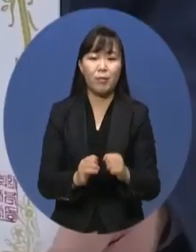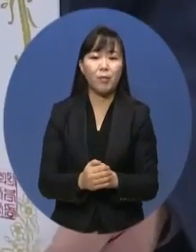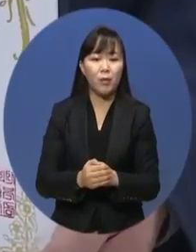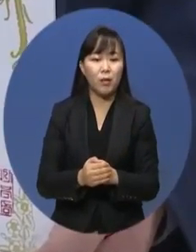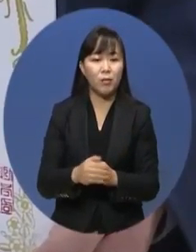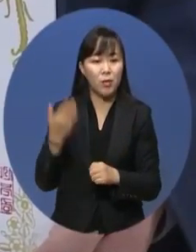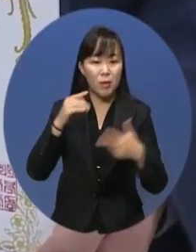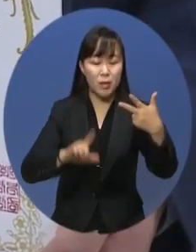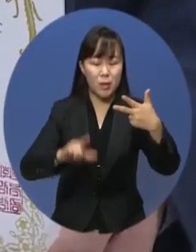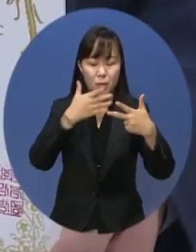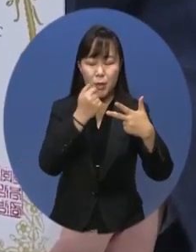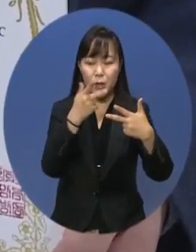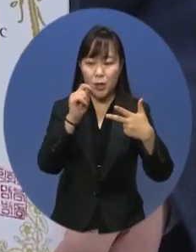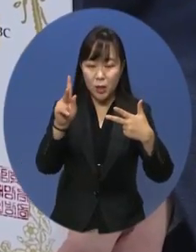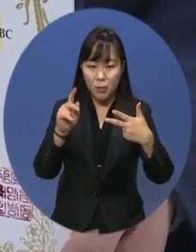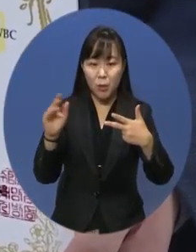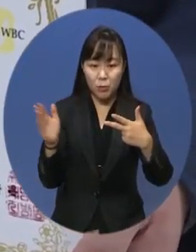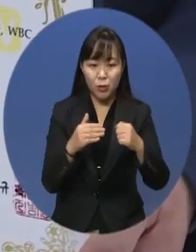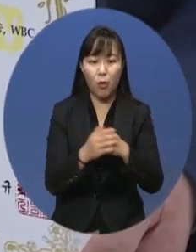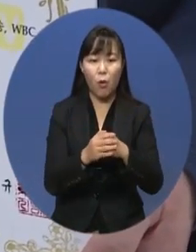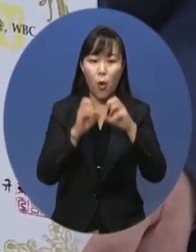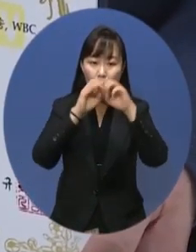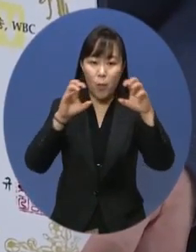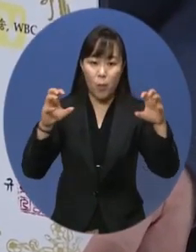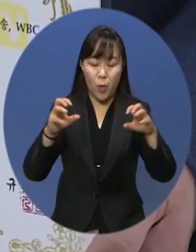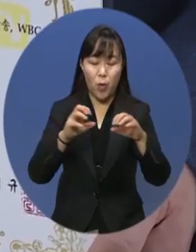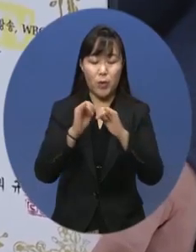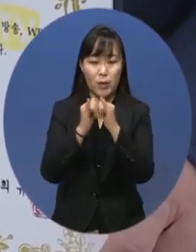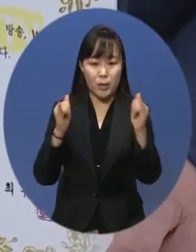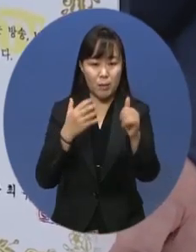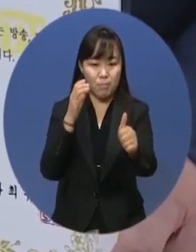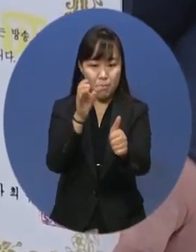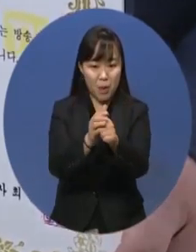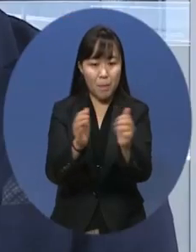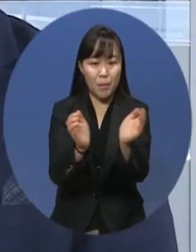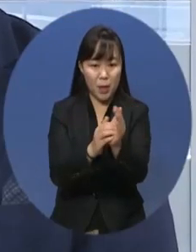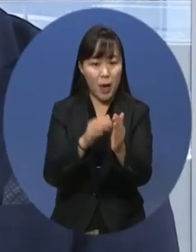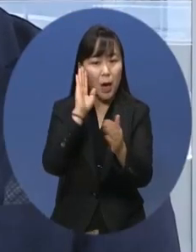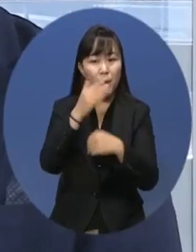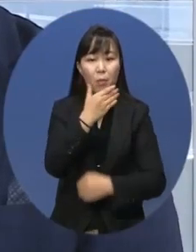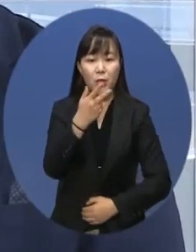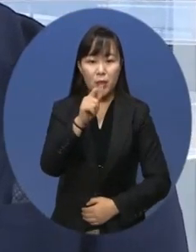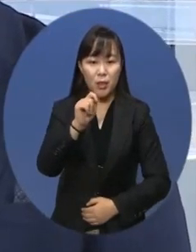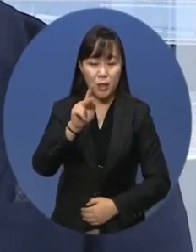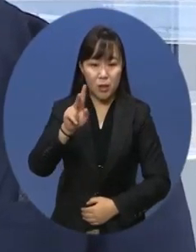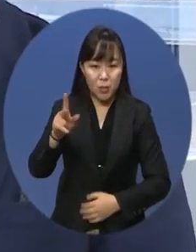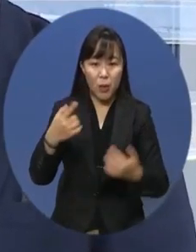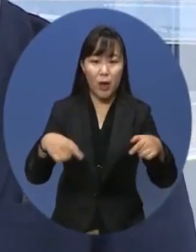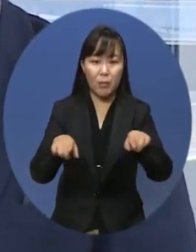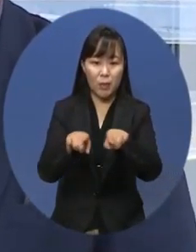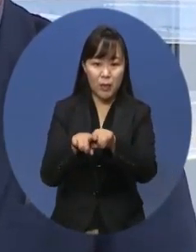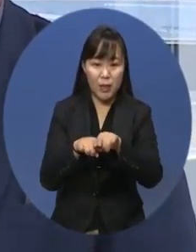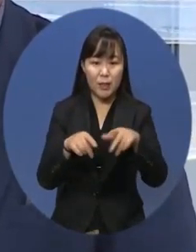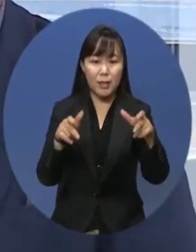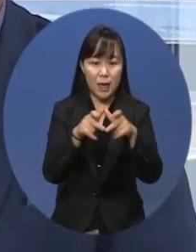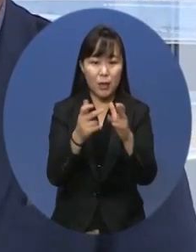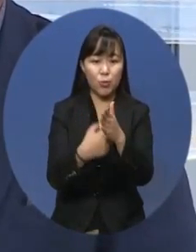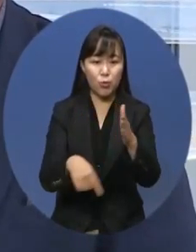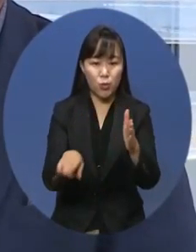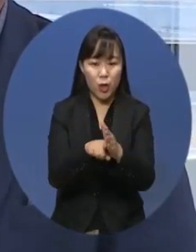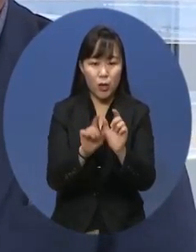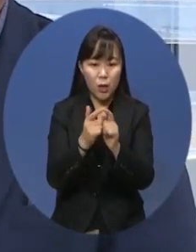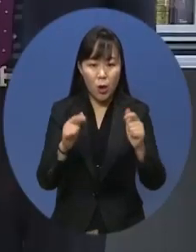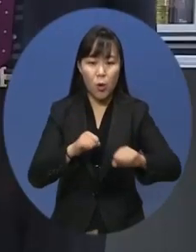그는 지난 7을 복지 tv 로부터 홍보대사 위촉장을 받았으며 앞으로 복지 tv 와 함께 장애인을 위한